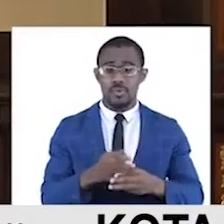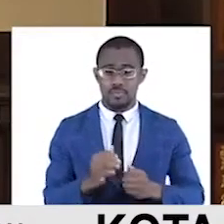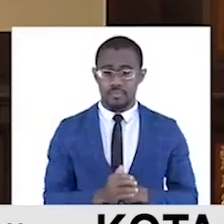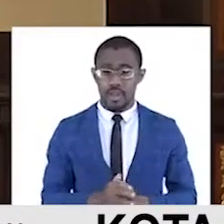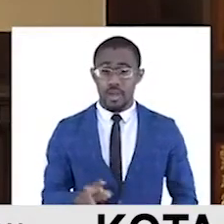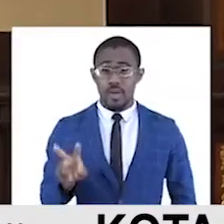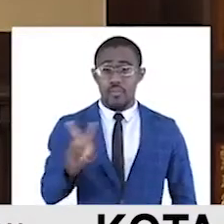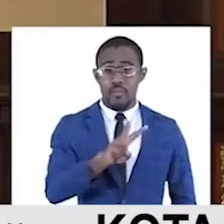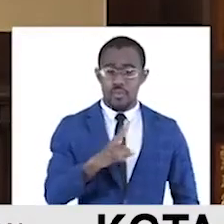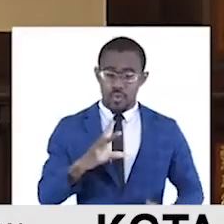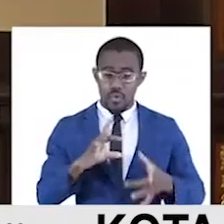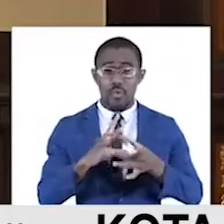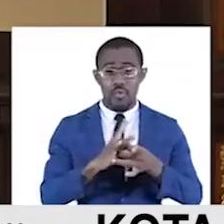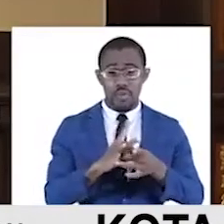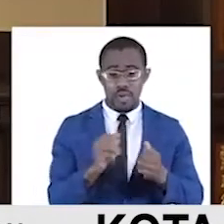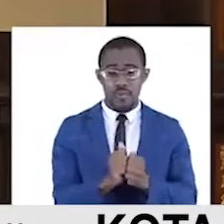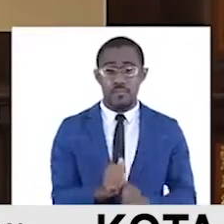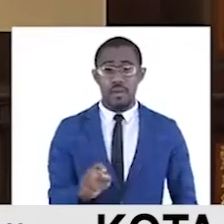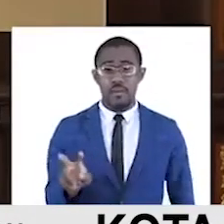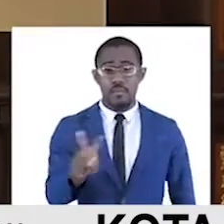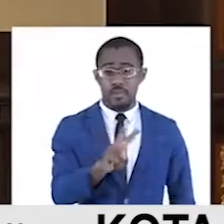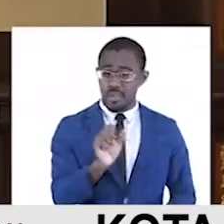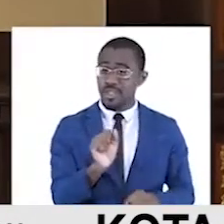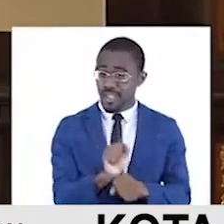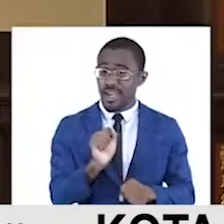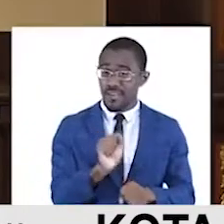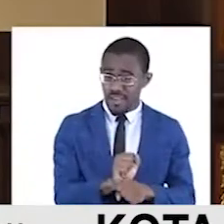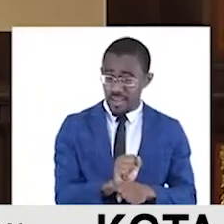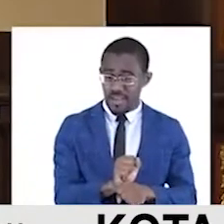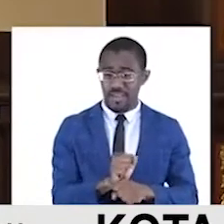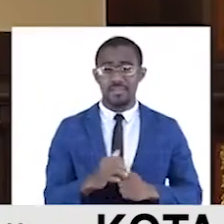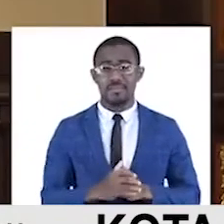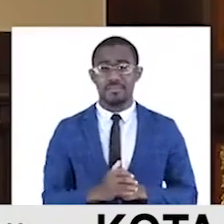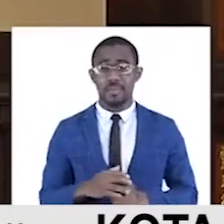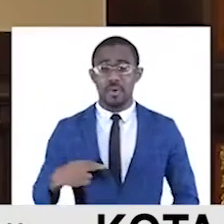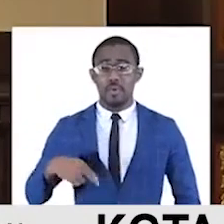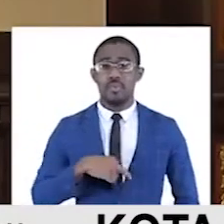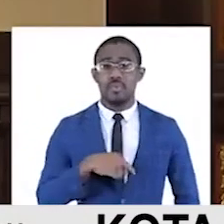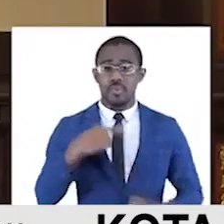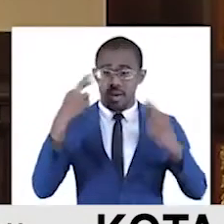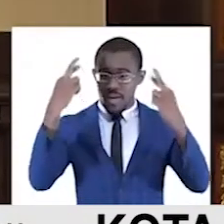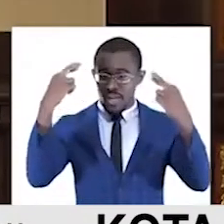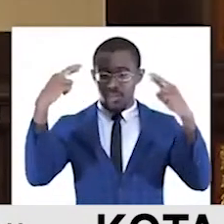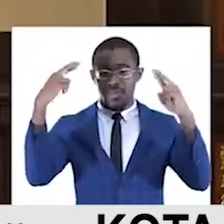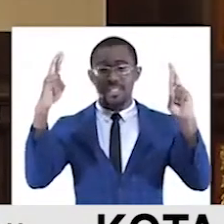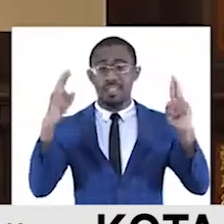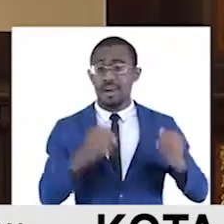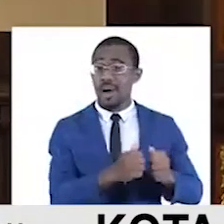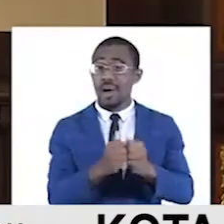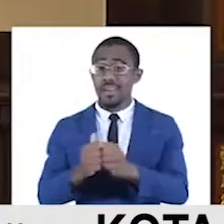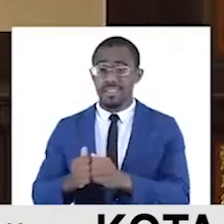contre coronavirus. Vaccin mene, be yakana wango wango na busina bwa te ayakuse ibekaka